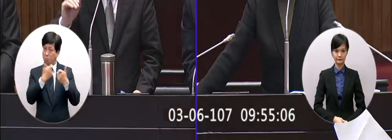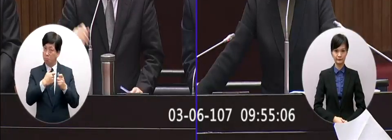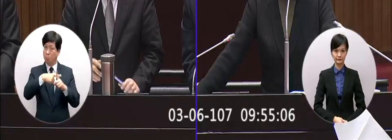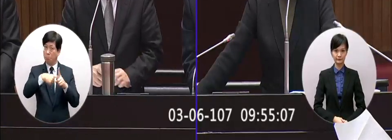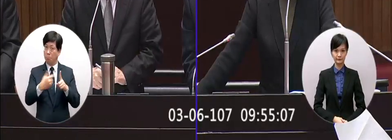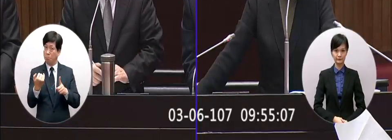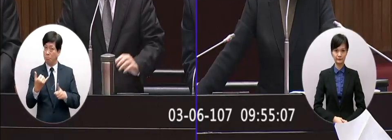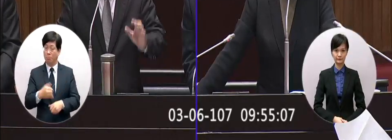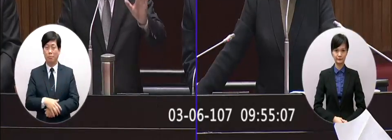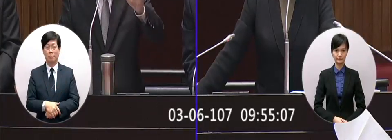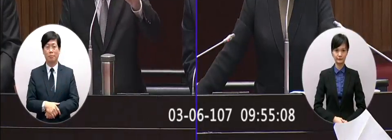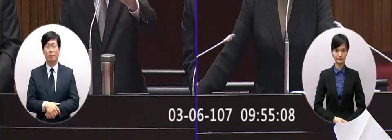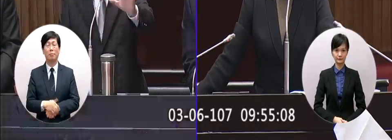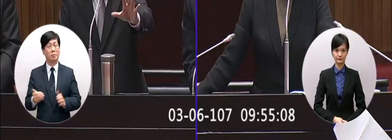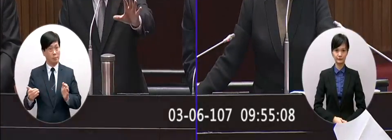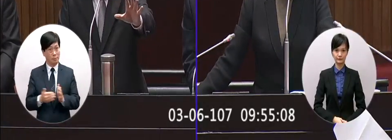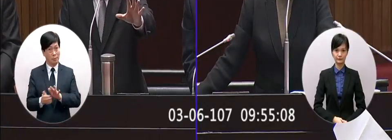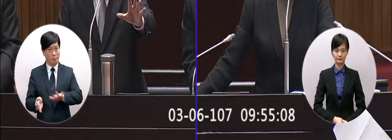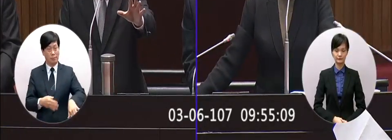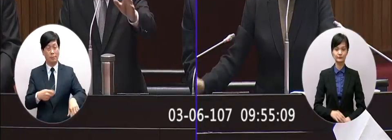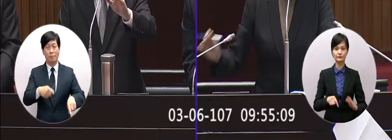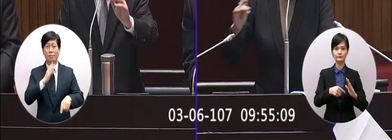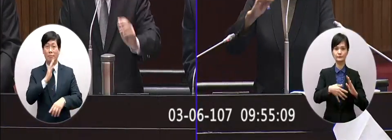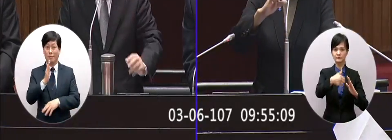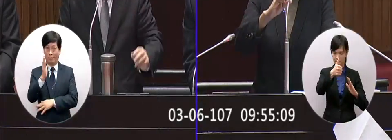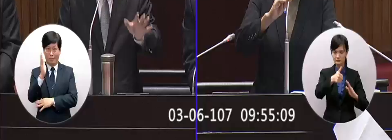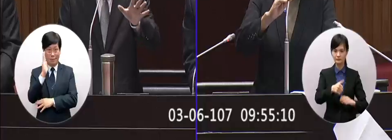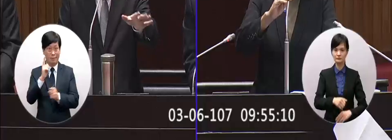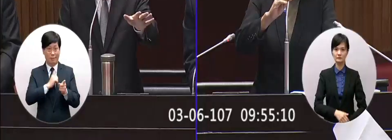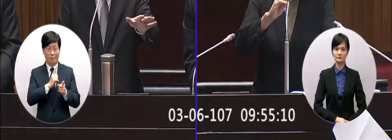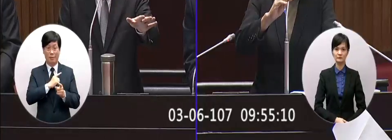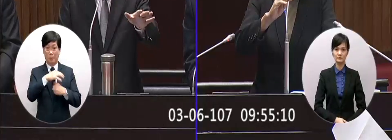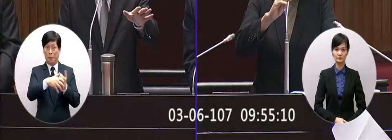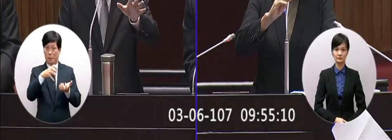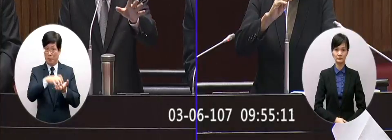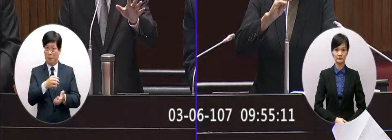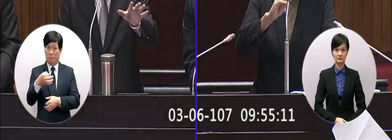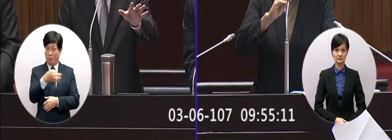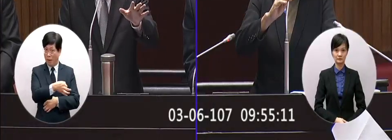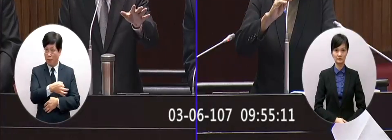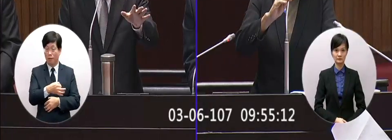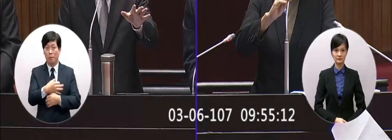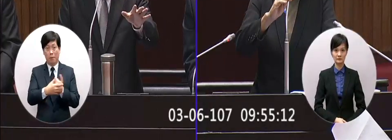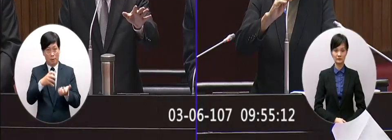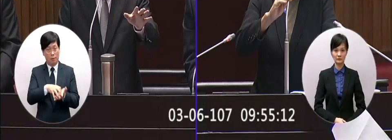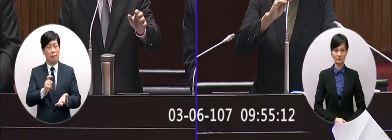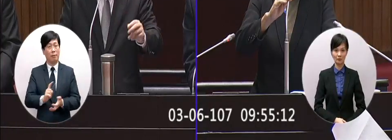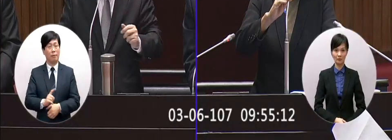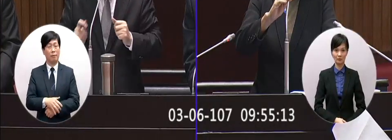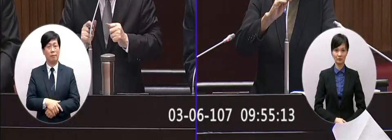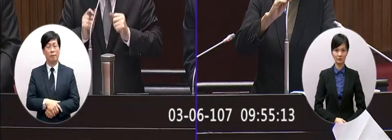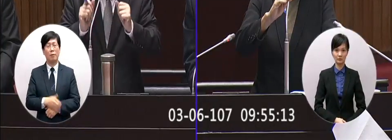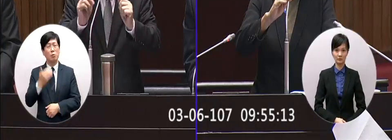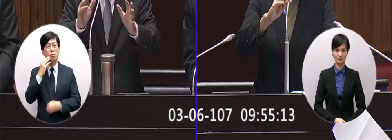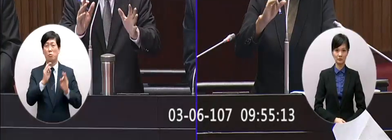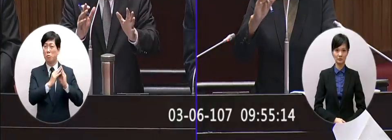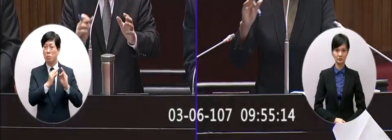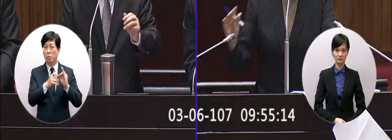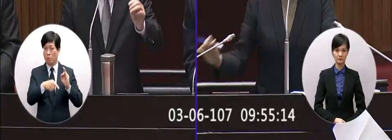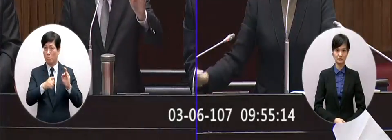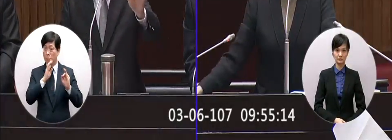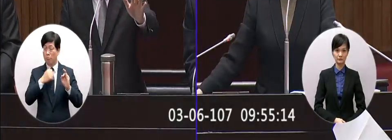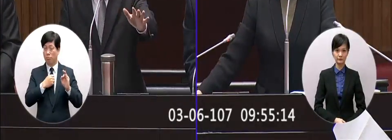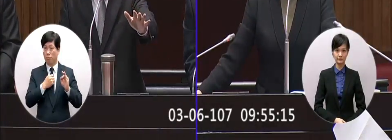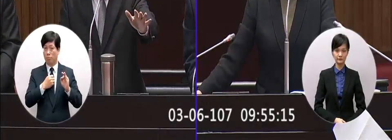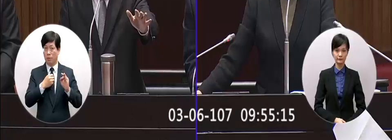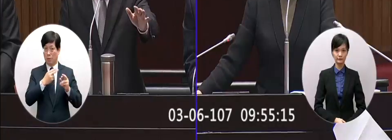如何。那另外呢，这个国家的这个付款保证，它的保证是什么？就是银行要授